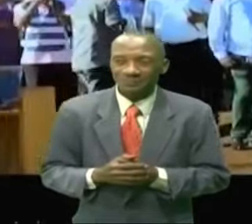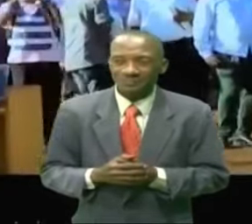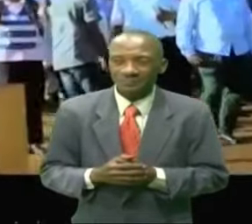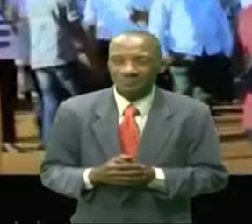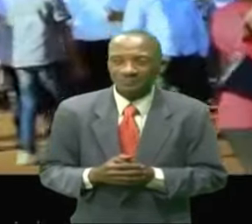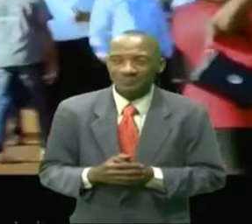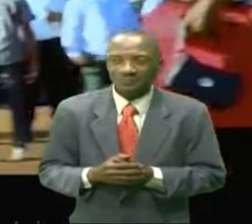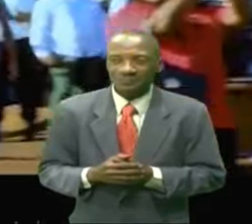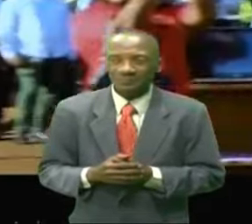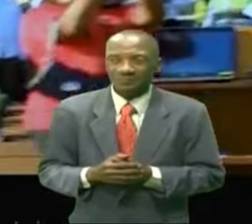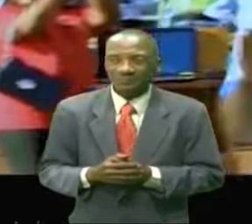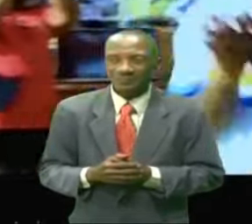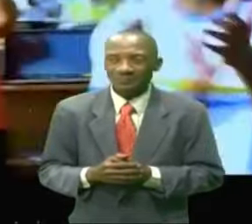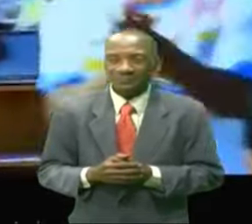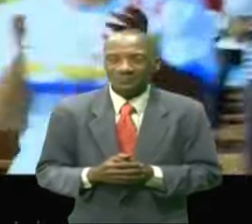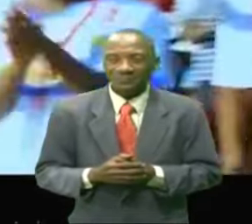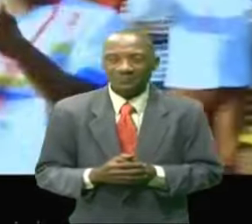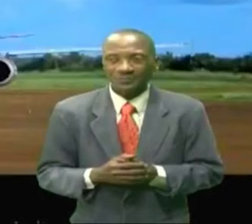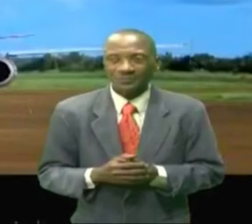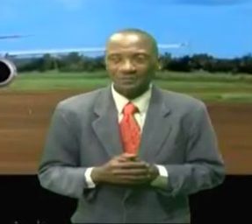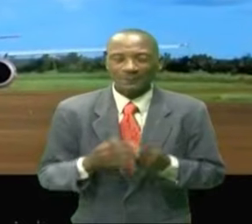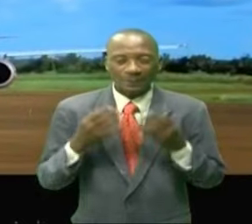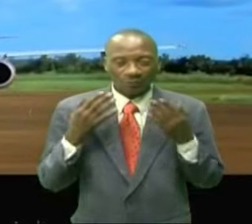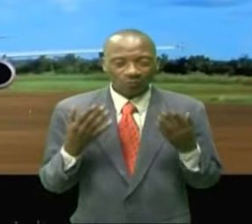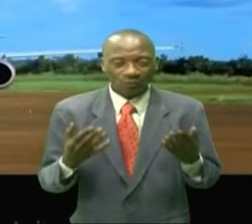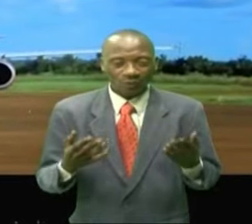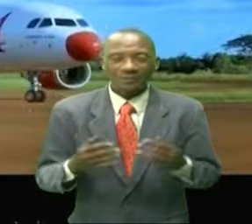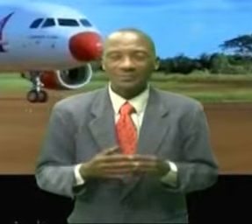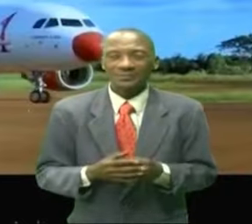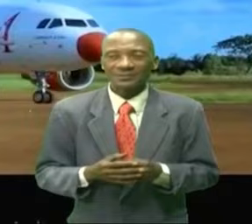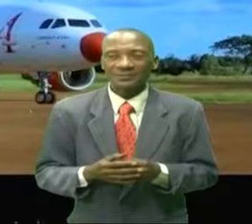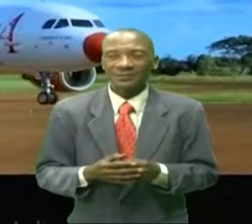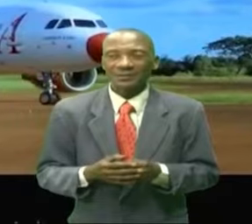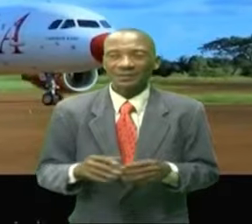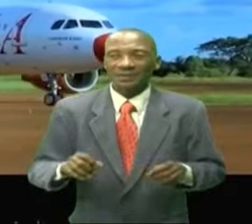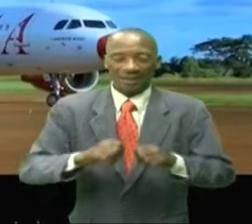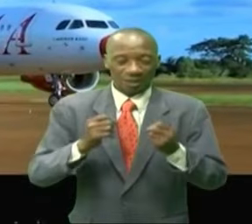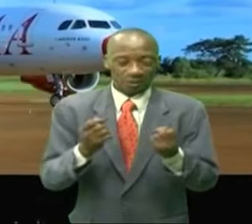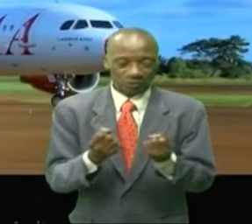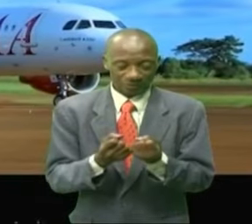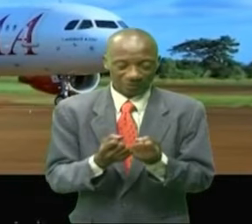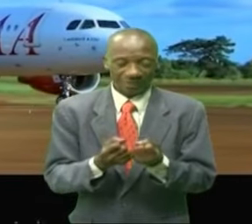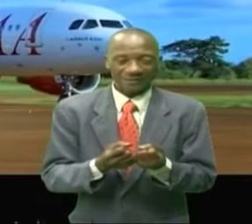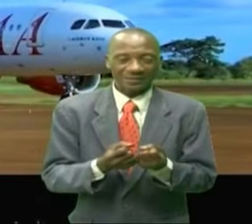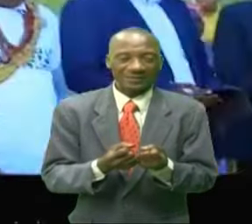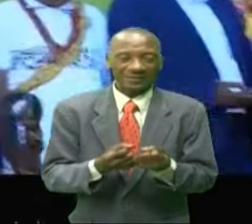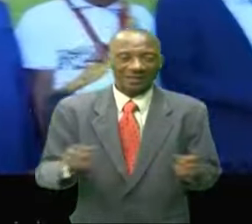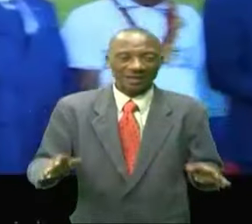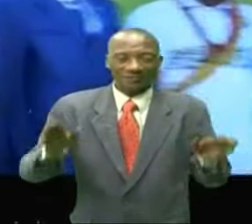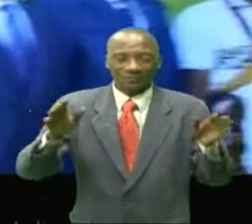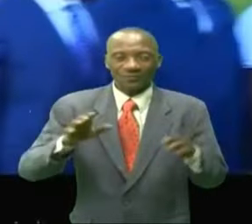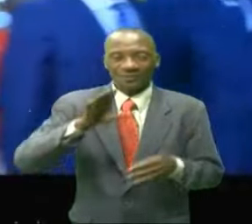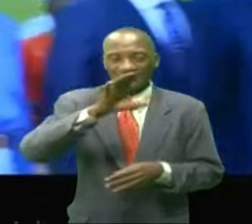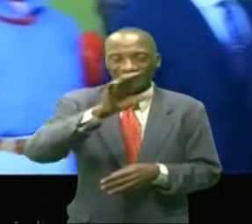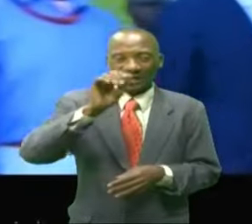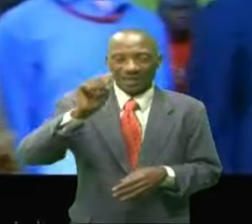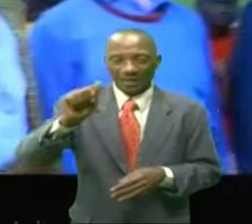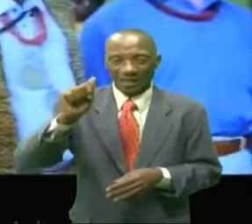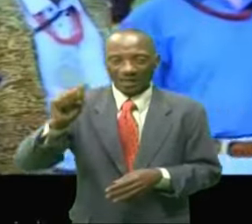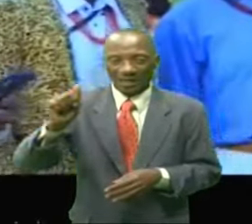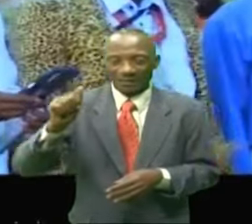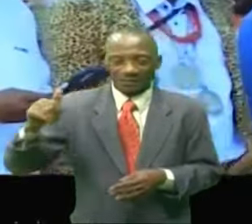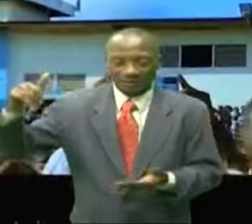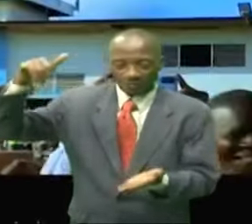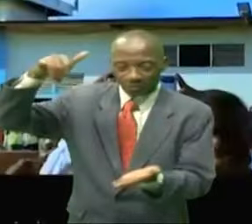Il est 15h50 heure locale lorsque l'Airbus 320 de la compagnie africaine d'aviation CAA en sigle atterrit pour la première fois